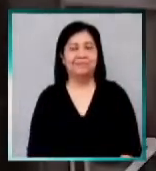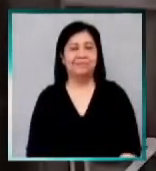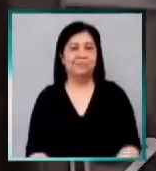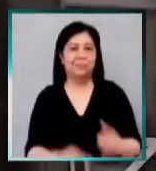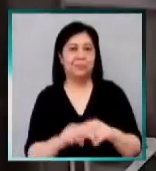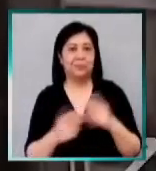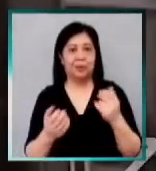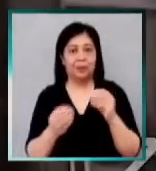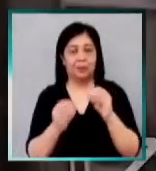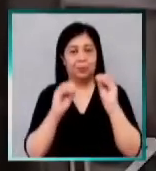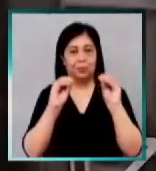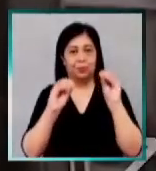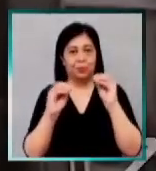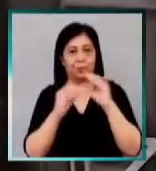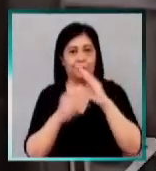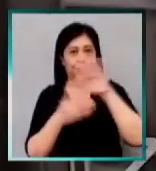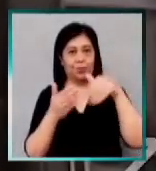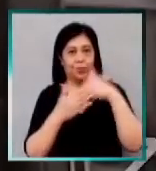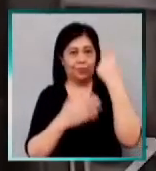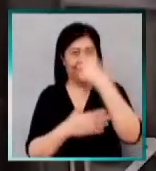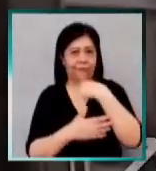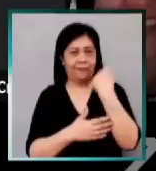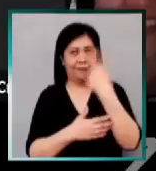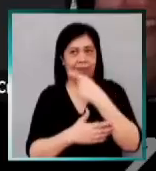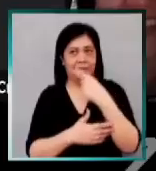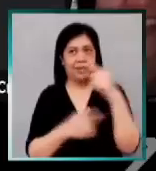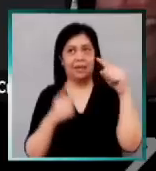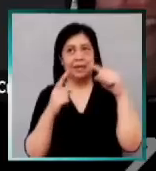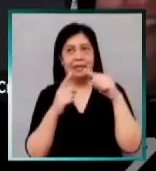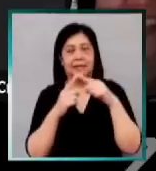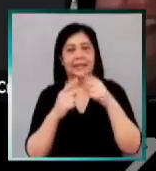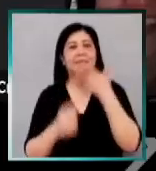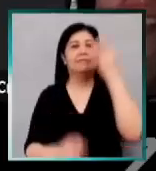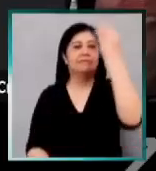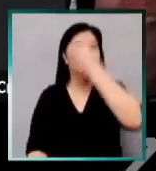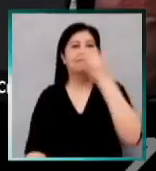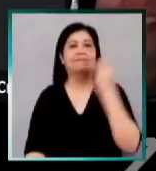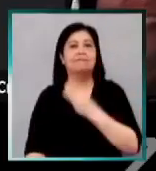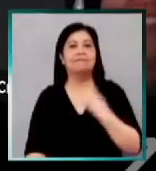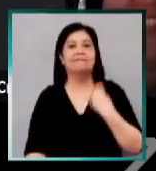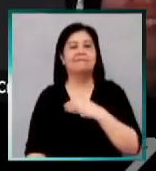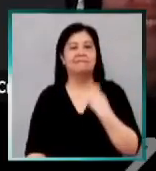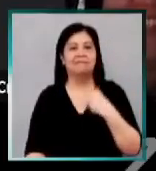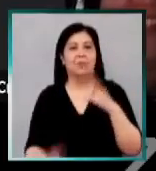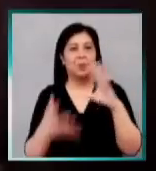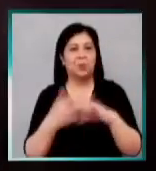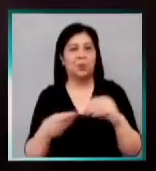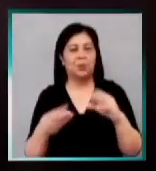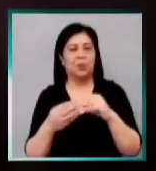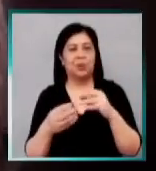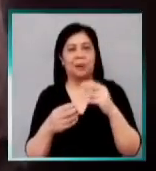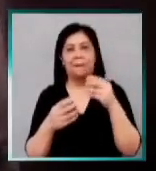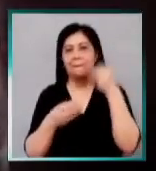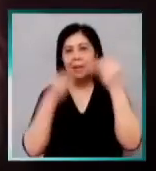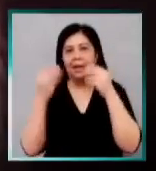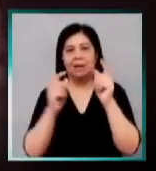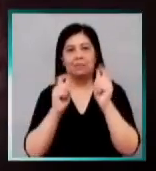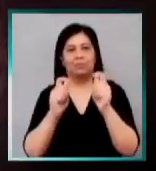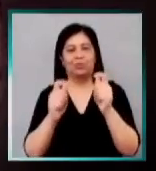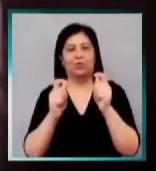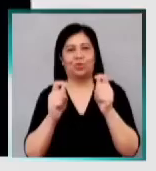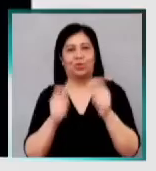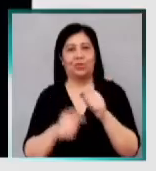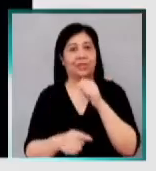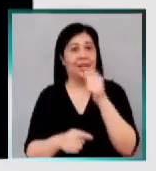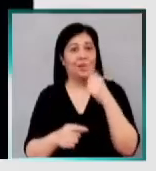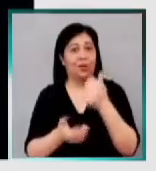put sa buong face. Abot ko hanggang neck. Ito ang kwento ng makeup tutorials na hindi lang nakatulong